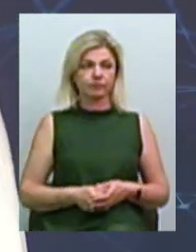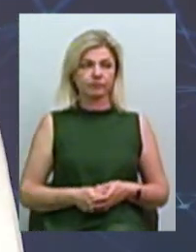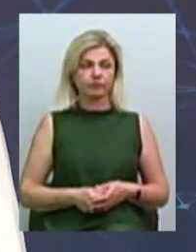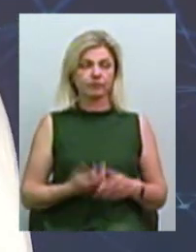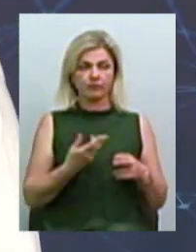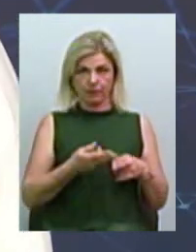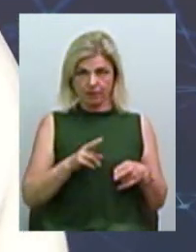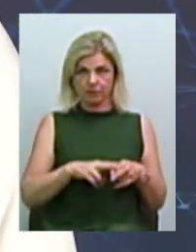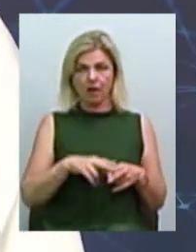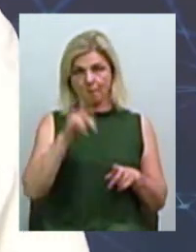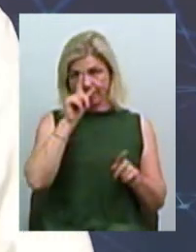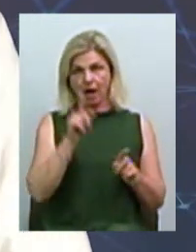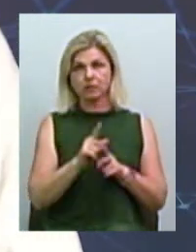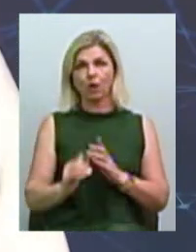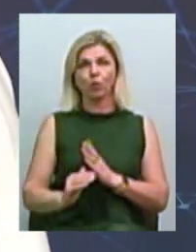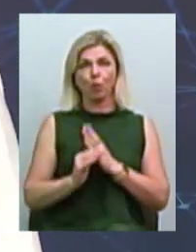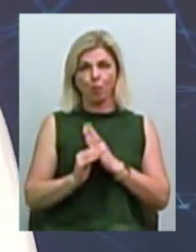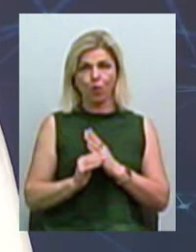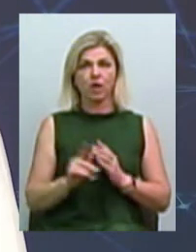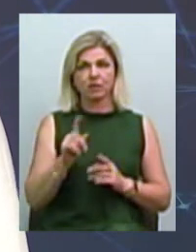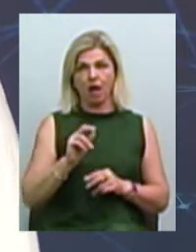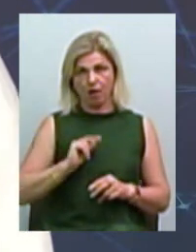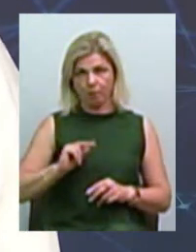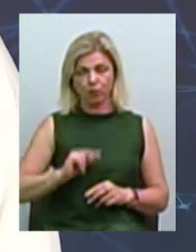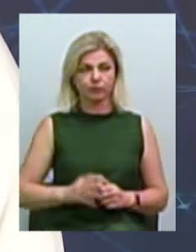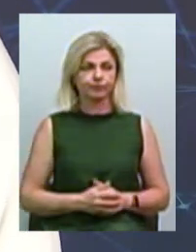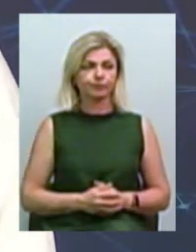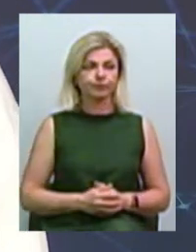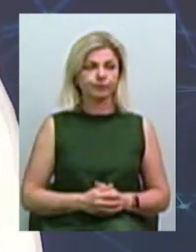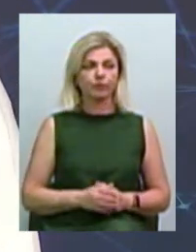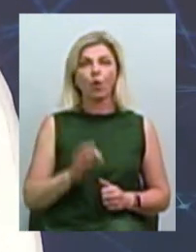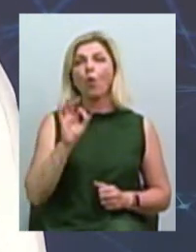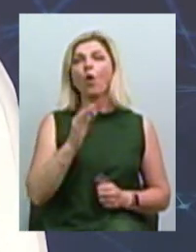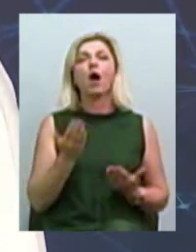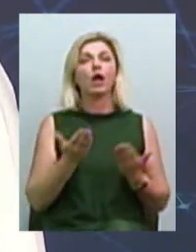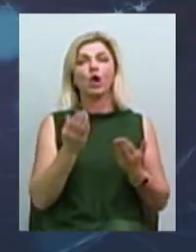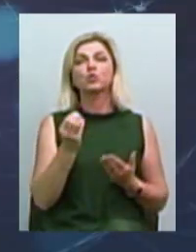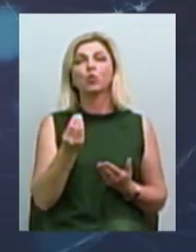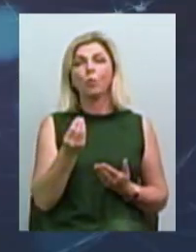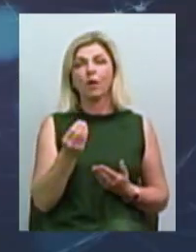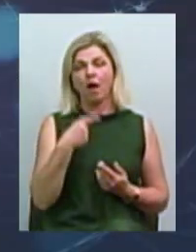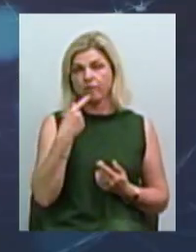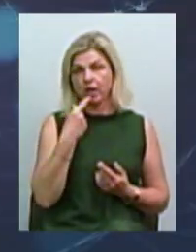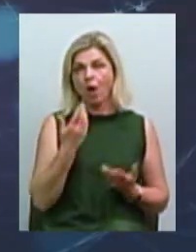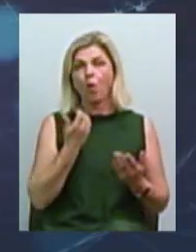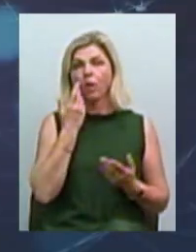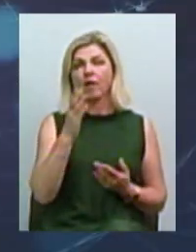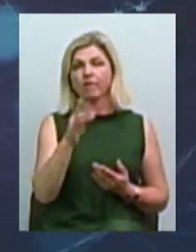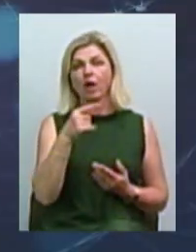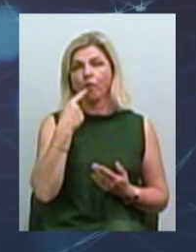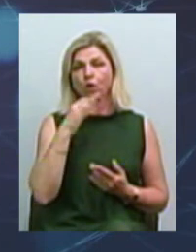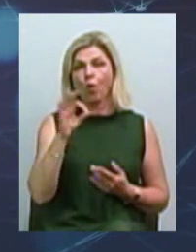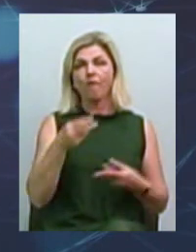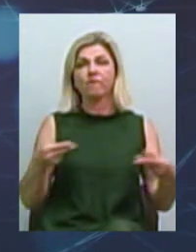це братська допомога за роботу, скажімо так. Хотів уточнити. А про які суми взагалі йдеться, коли ви говорите про